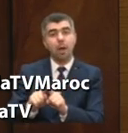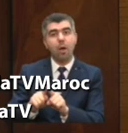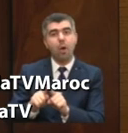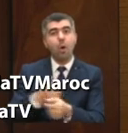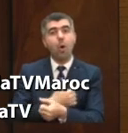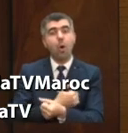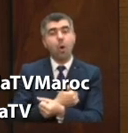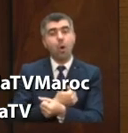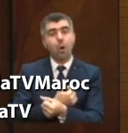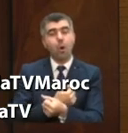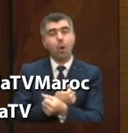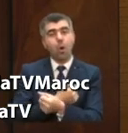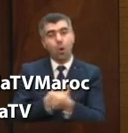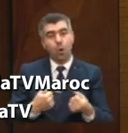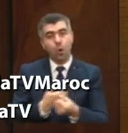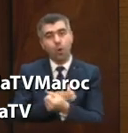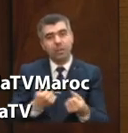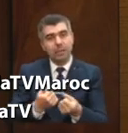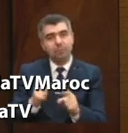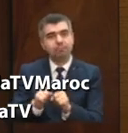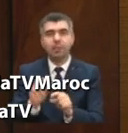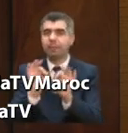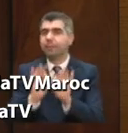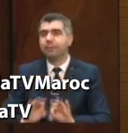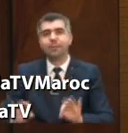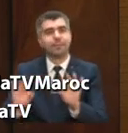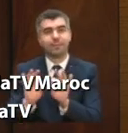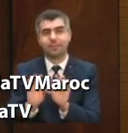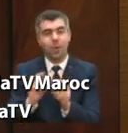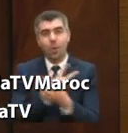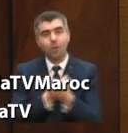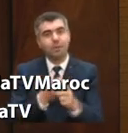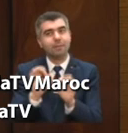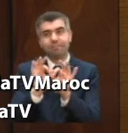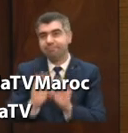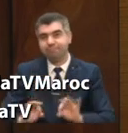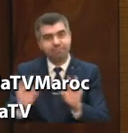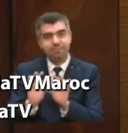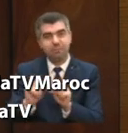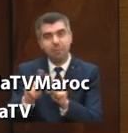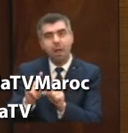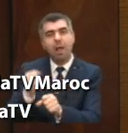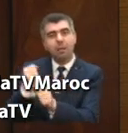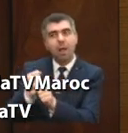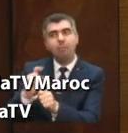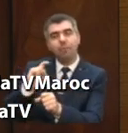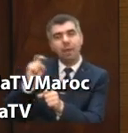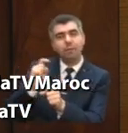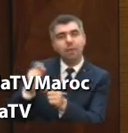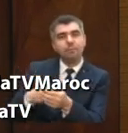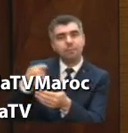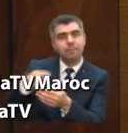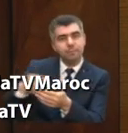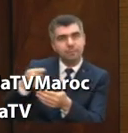كمدد تأمين من أجل تخويل الأجراء الحقوق المنصوص عليها في النصوص الجاري بها العمل، وتحويل هذه المدد إلى